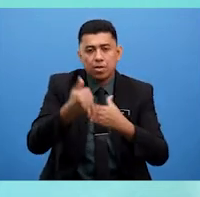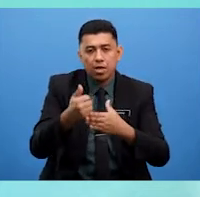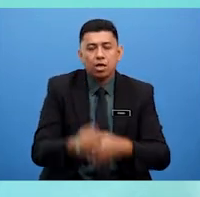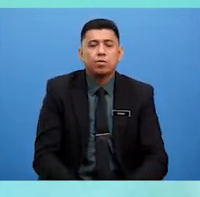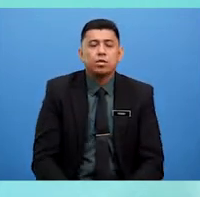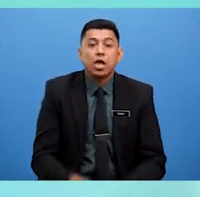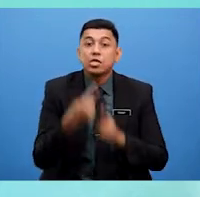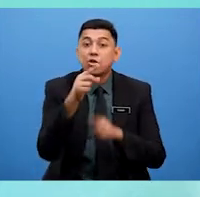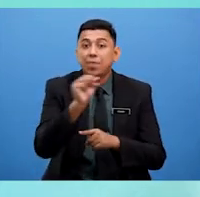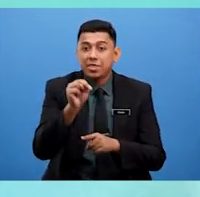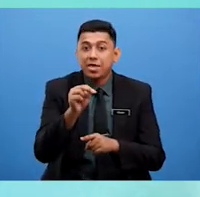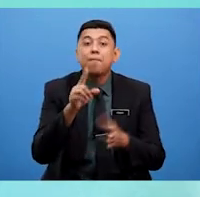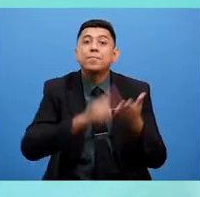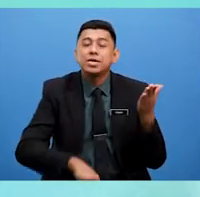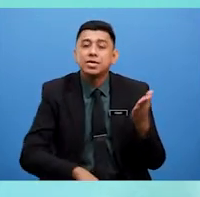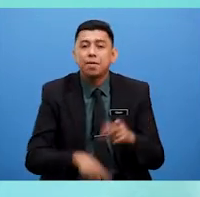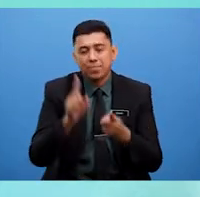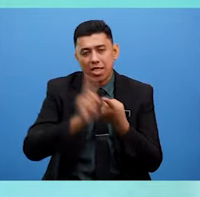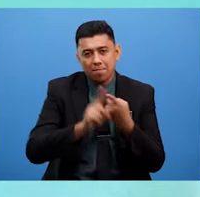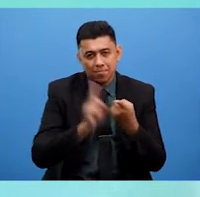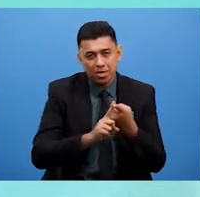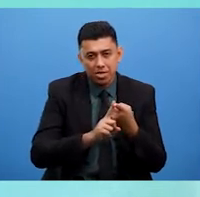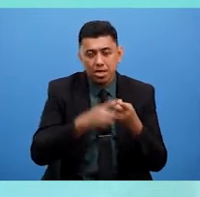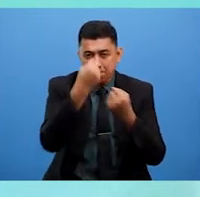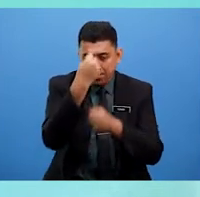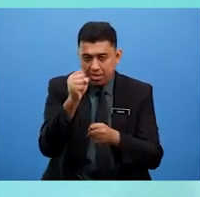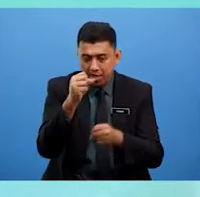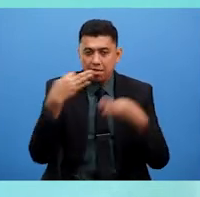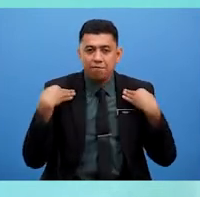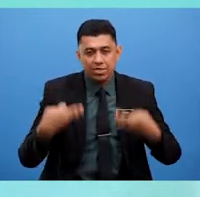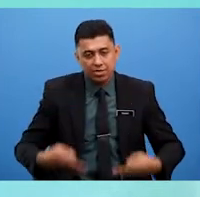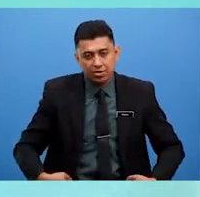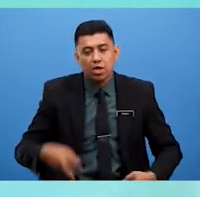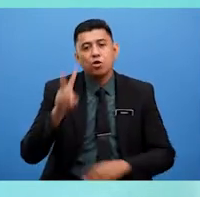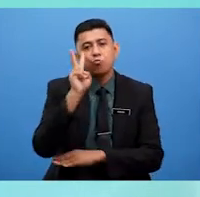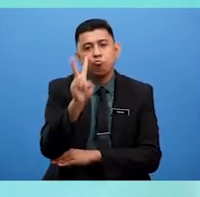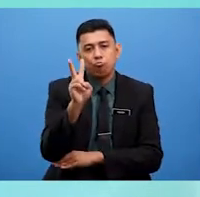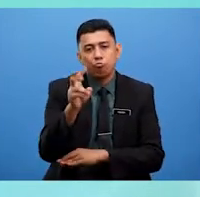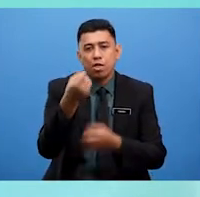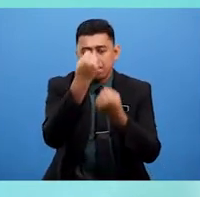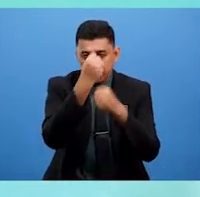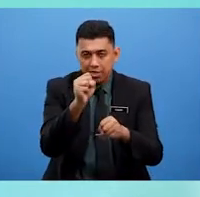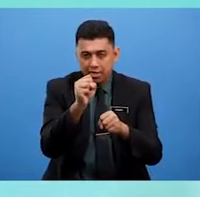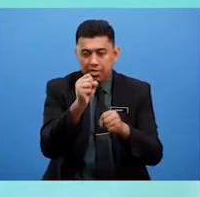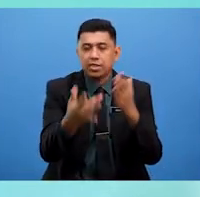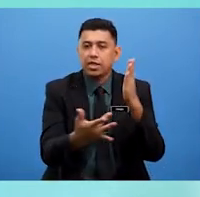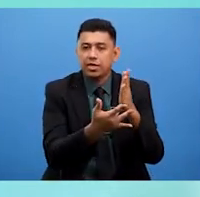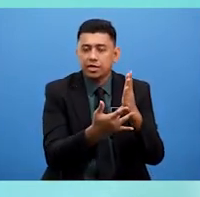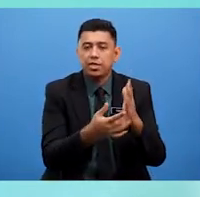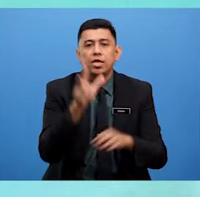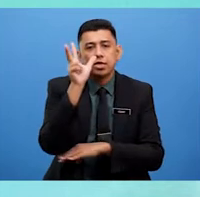Baiklah, kita lihat jawapannya. Yang pertama, persediaan fizikal. Yang kedua, persediaan